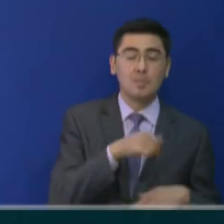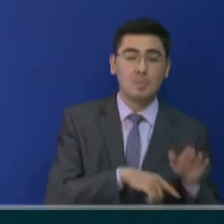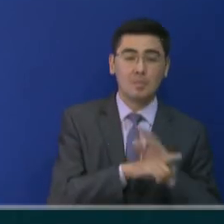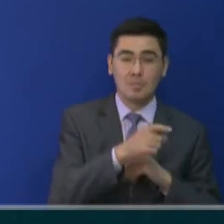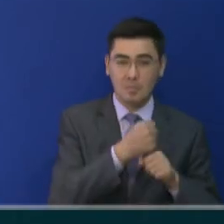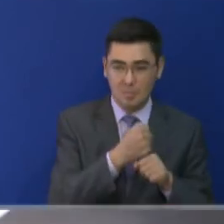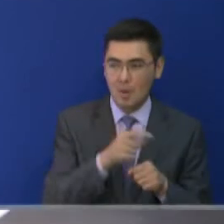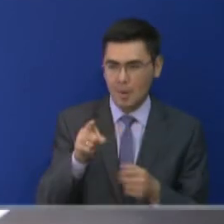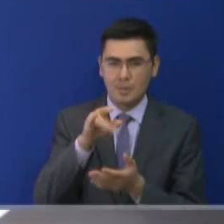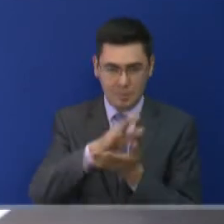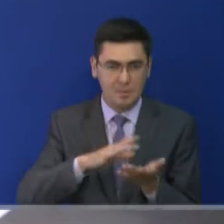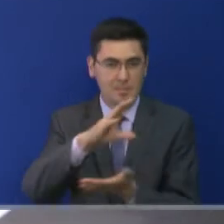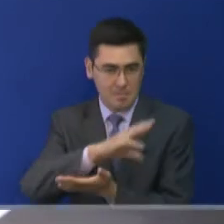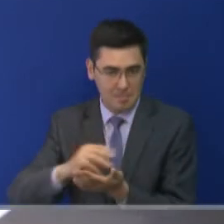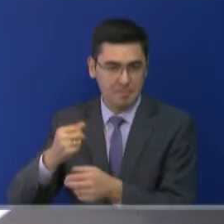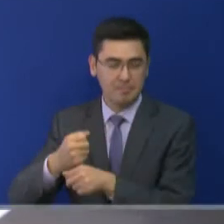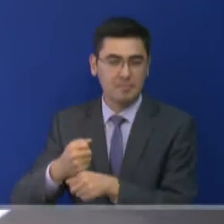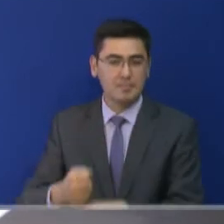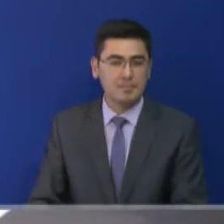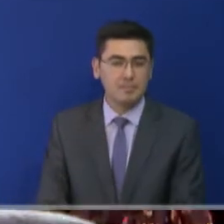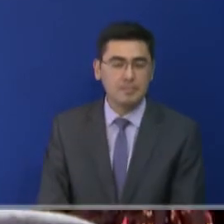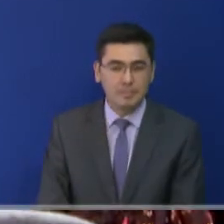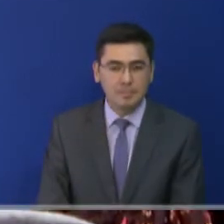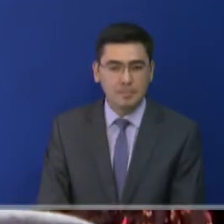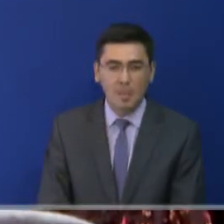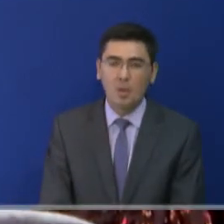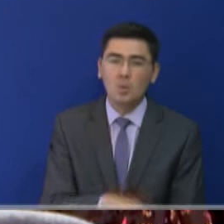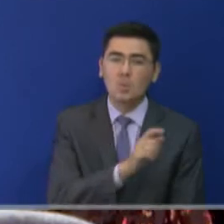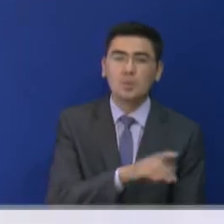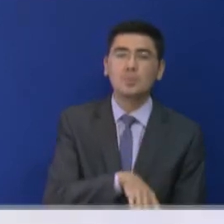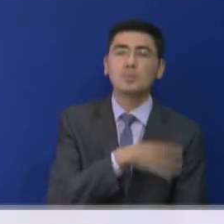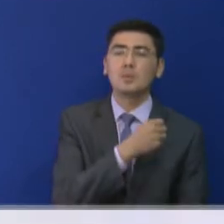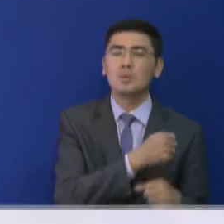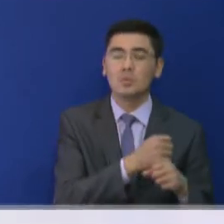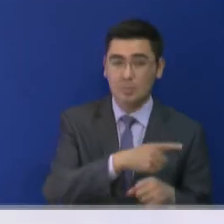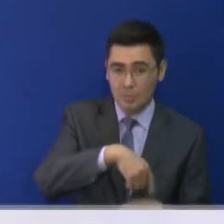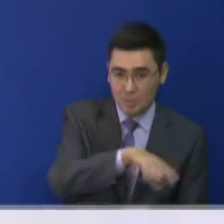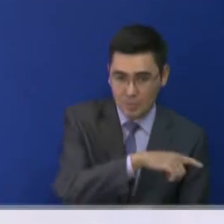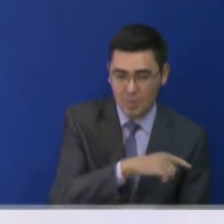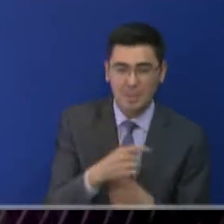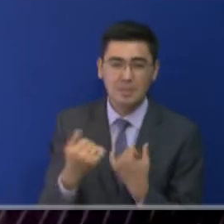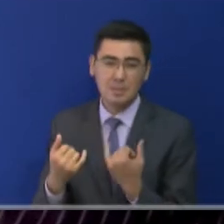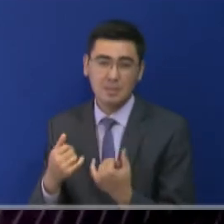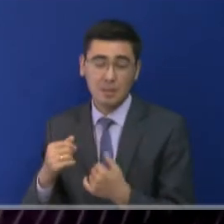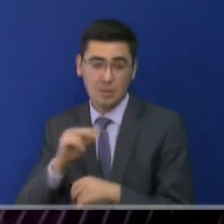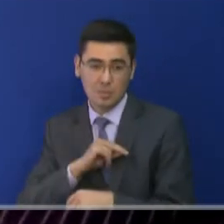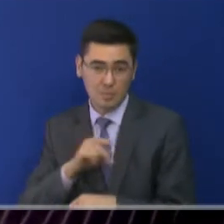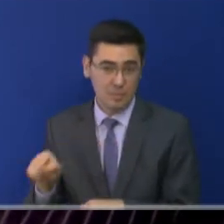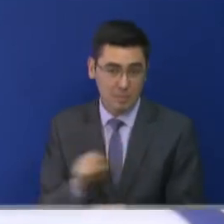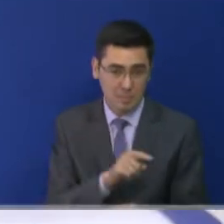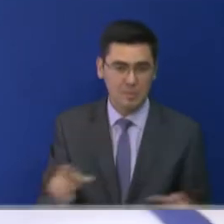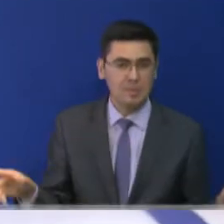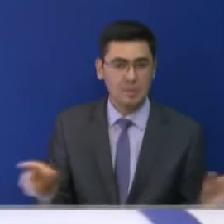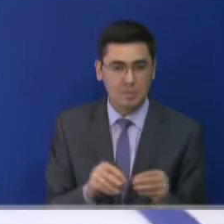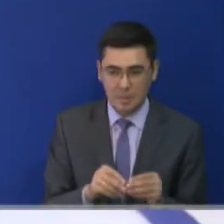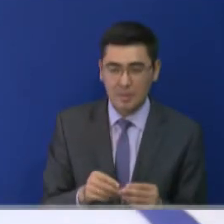жатырды. Кездесу соңында телеарна ардагерлері мен үздік қызметкерлер қала әкімдігі мен Семей телеарнасы басшылығының